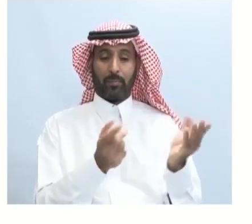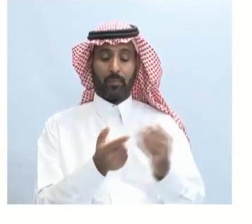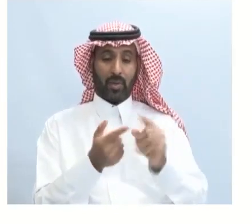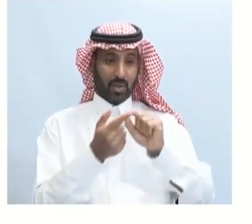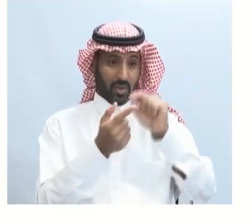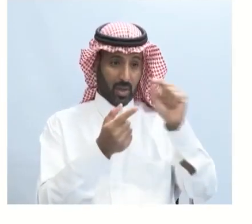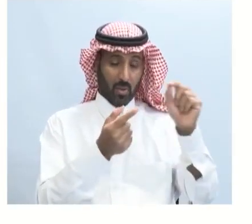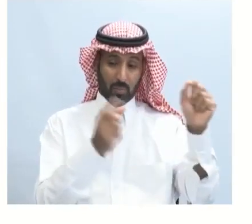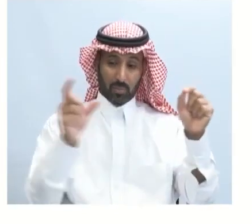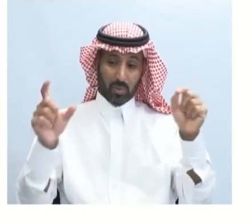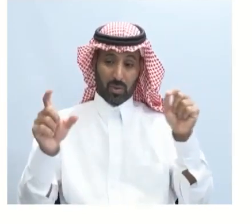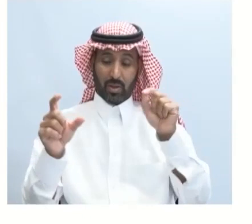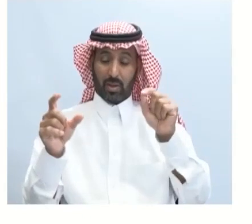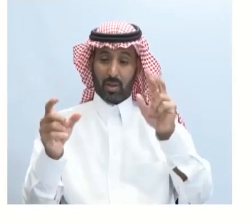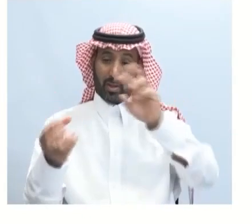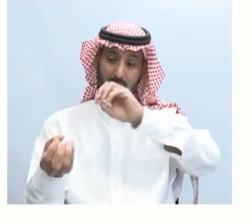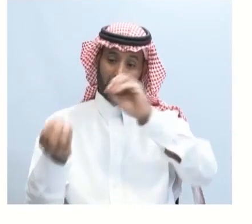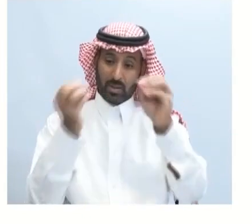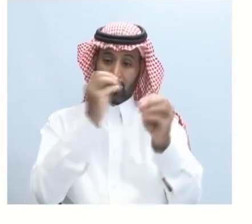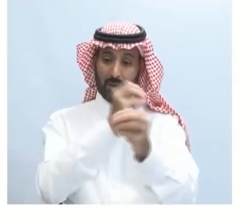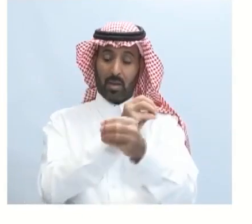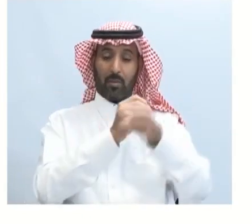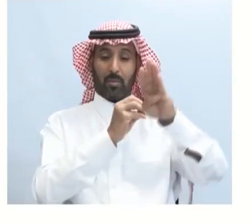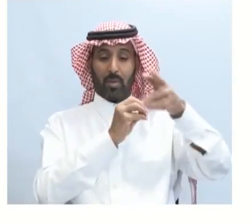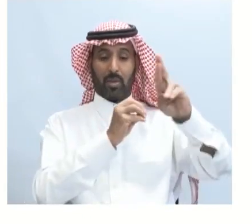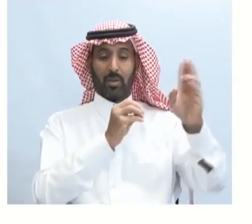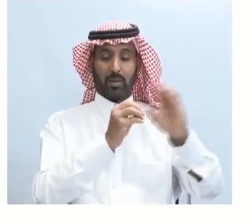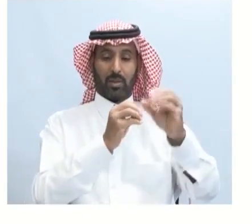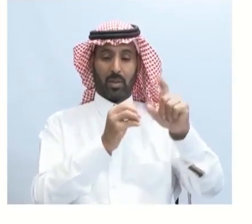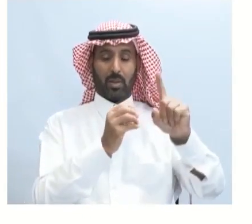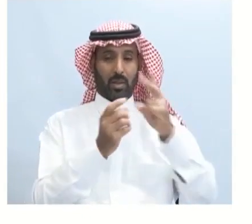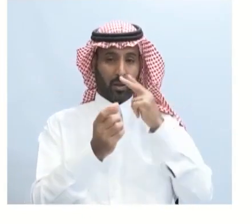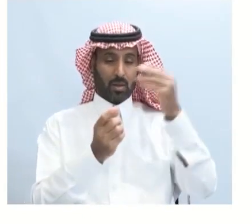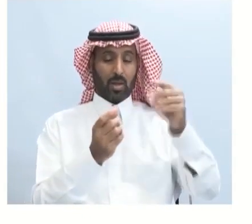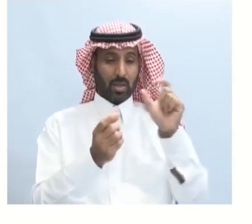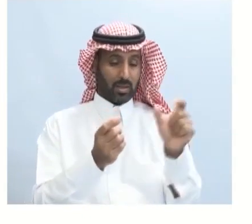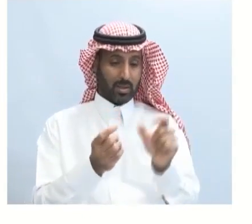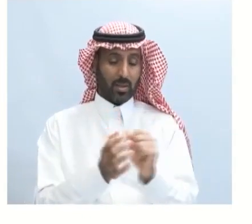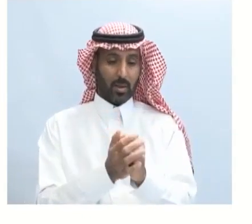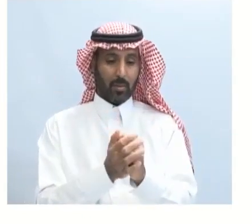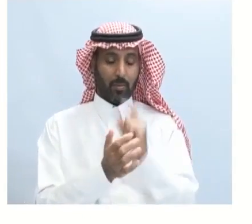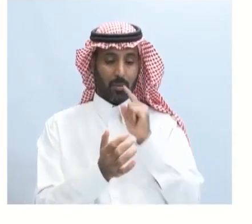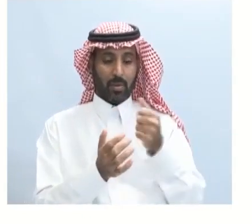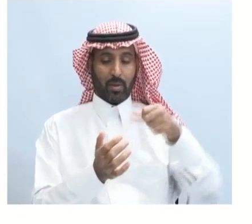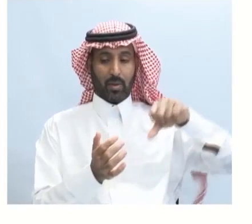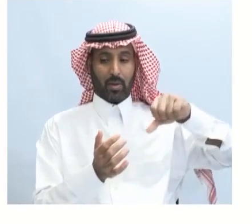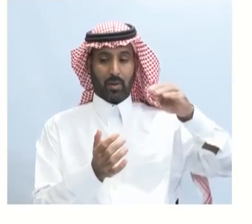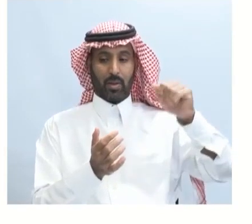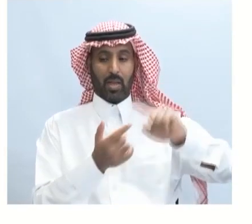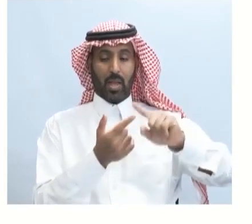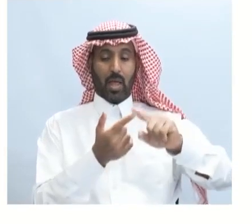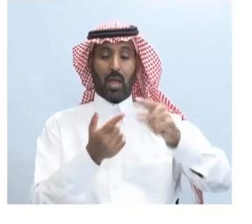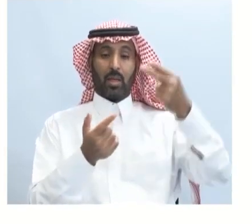ذره او مجموعه ذرات يحل محلها البي ار الس ال الاف لاحظ انه حدد اذا مباشره ساقول انه